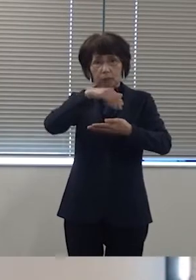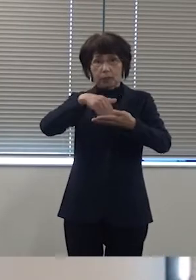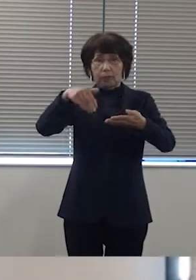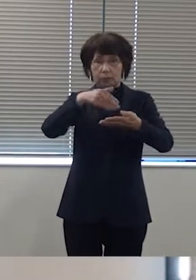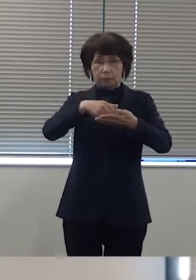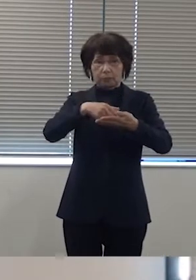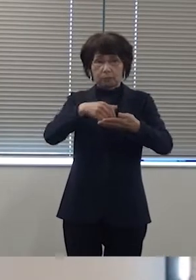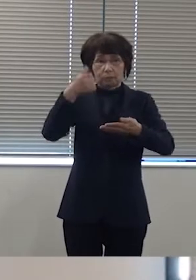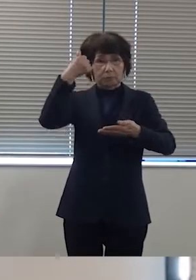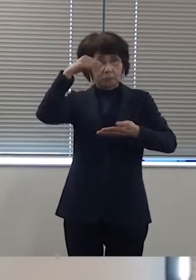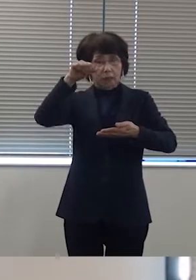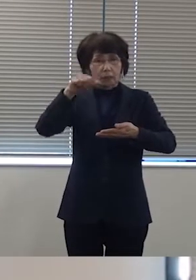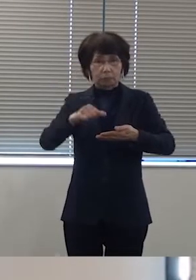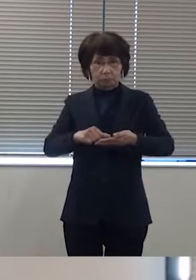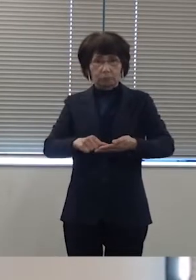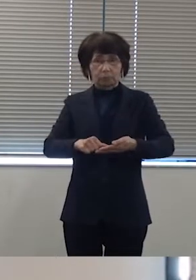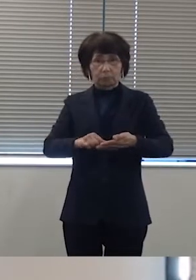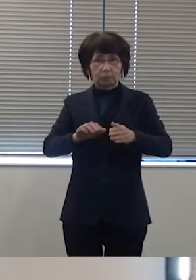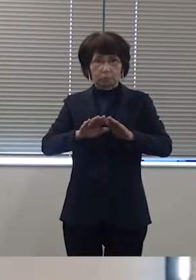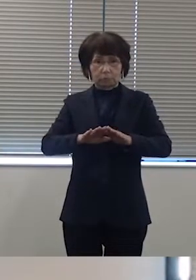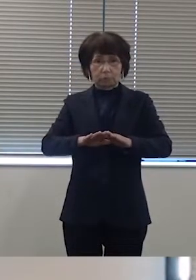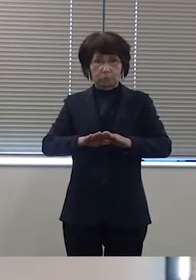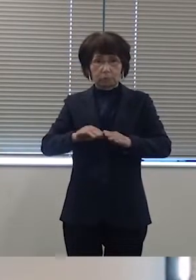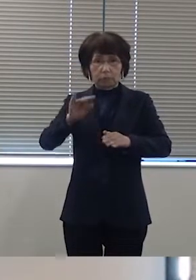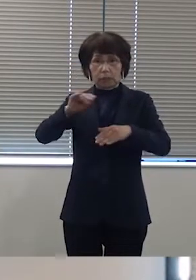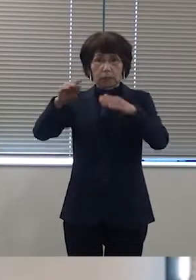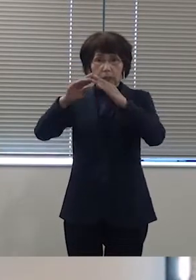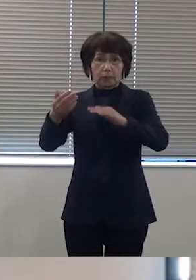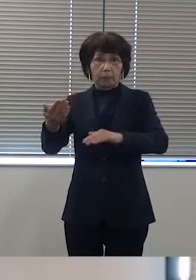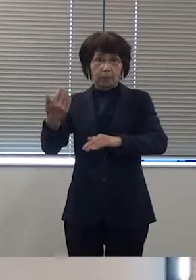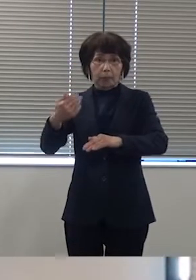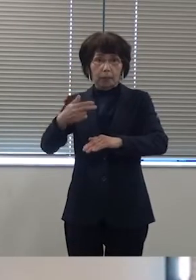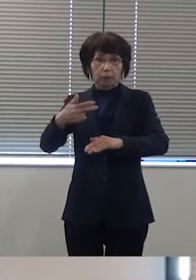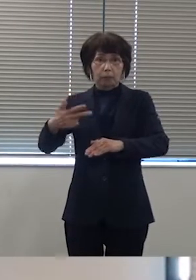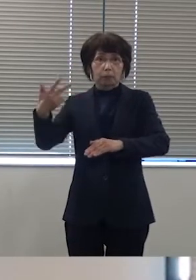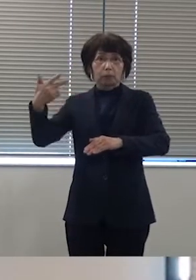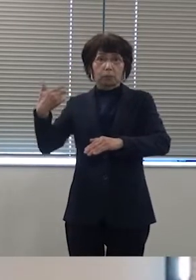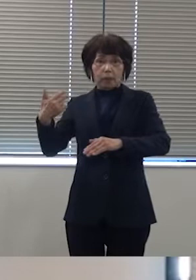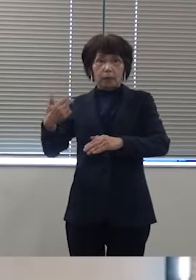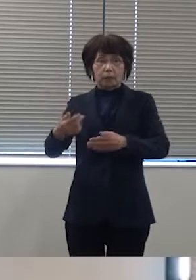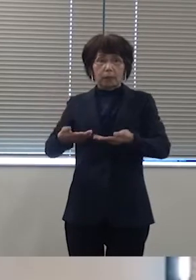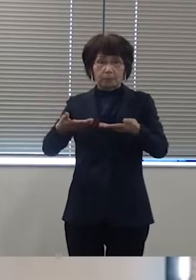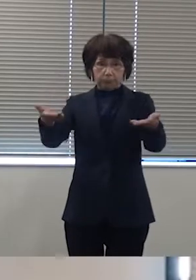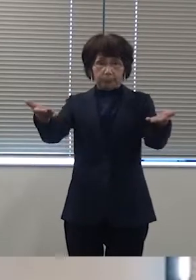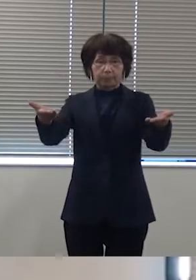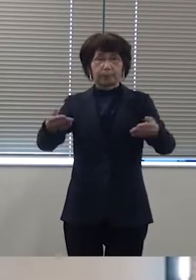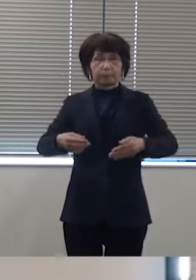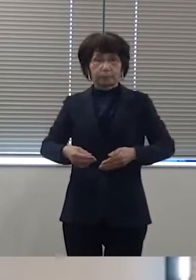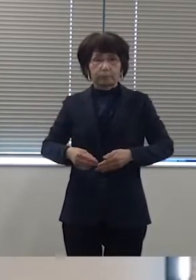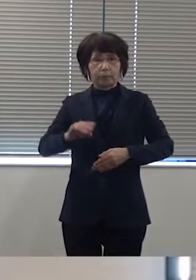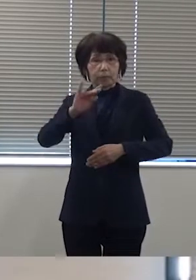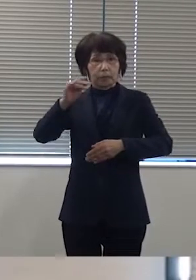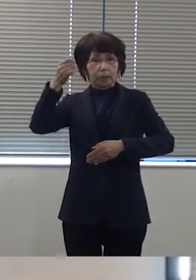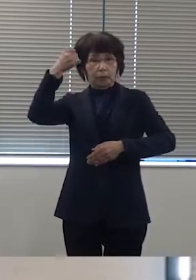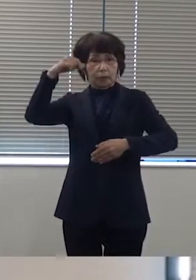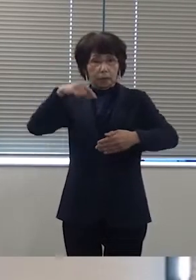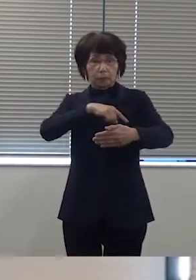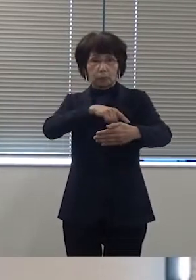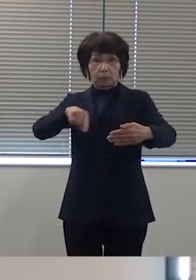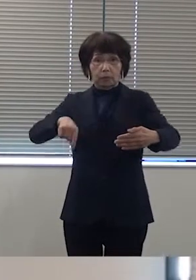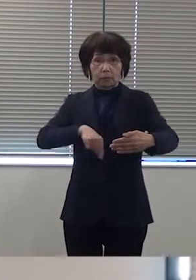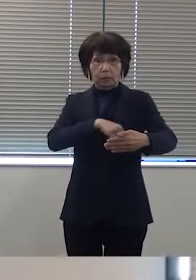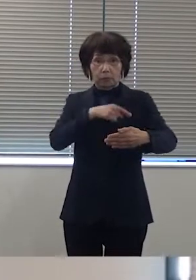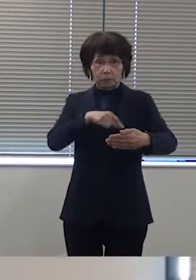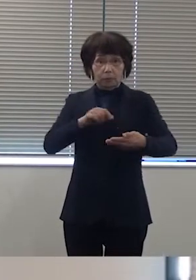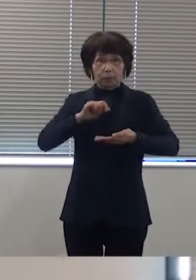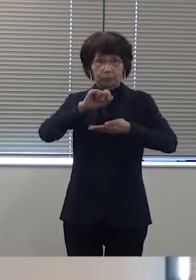を、開会1週間前ということで発送いたしましたので、議案を中心にですね、